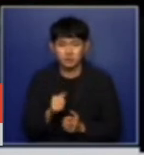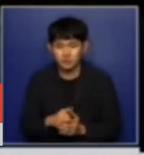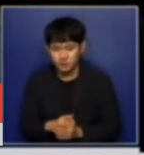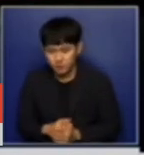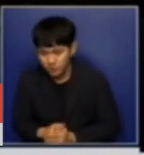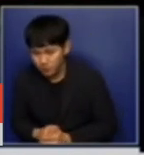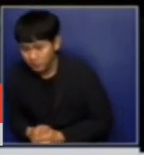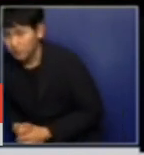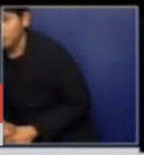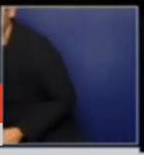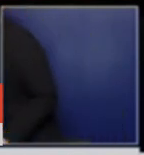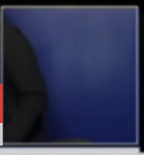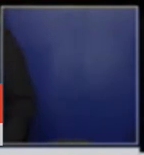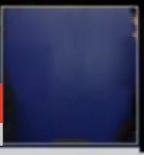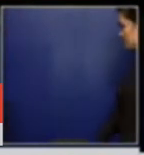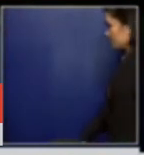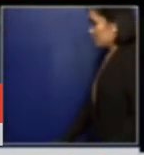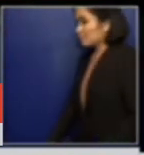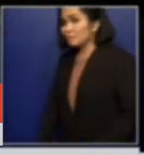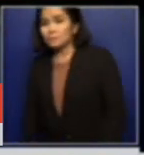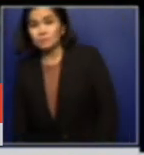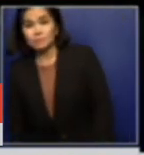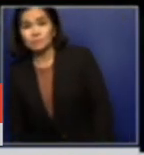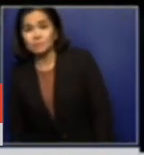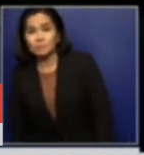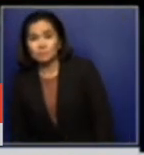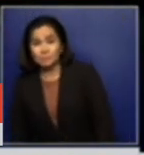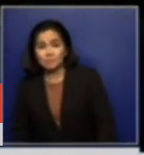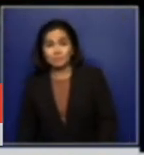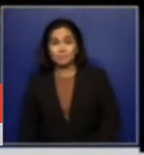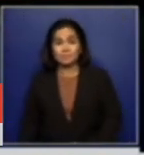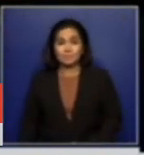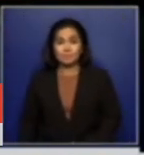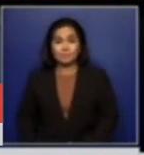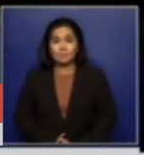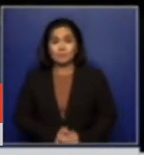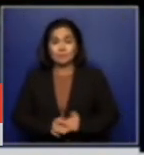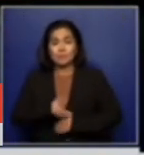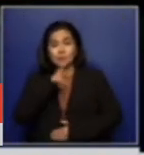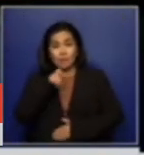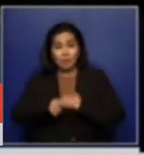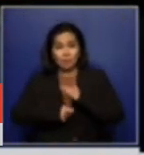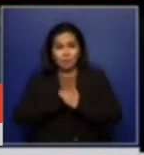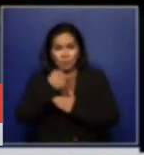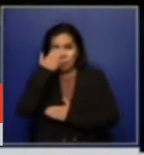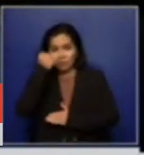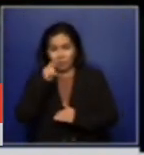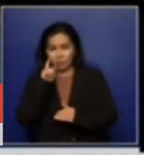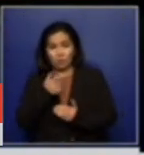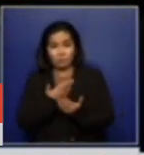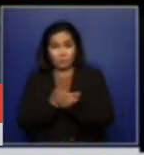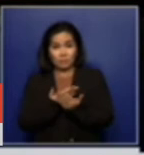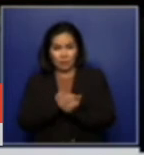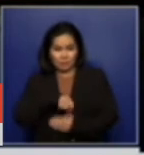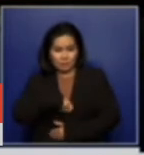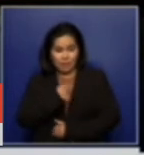มาใช้ในปีนี้ถามว่าทำไมต้องไม่ใช้ในปี63ก็เนื่องจากว่าปี63เราทำงบประมาณล่